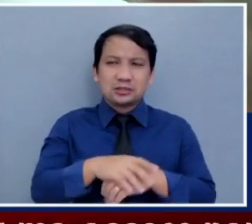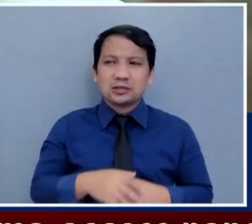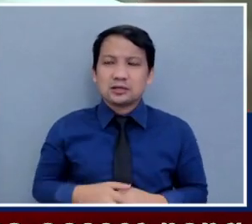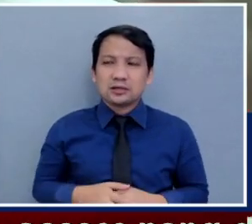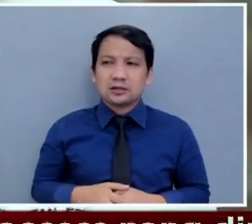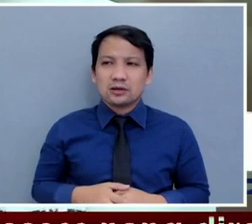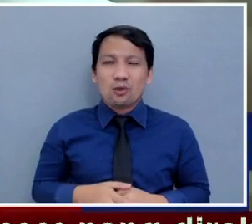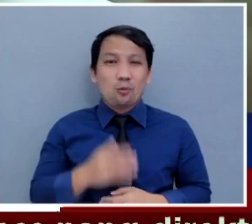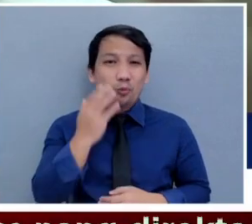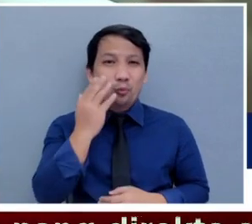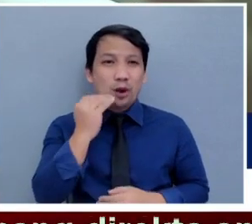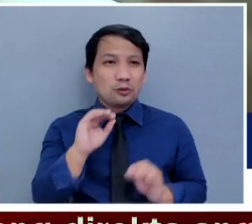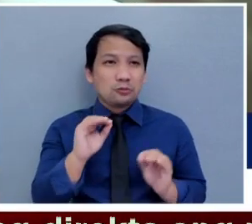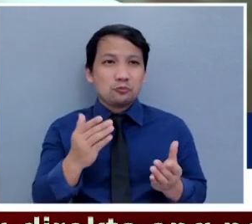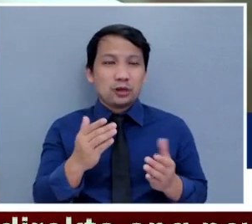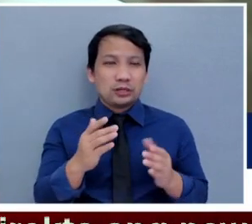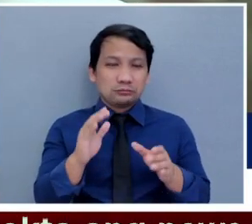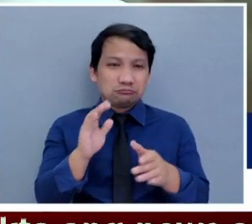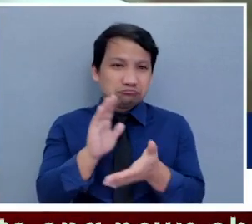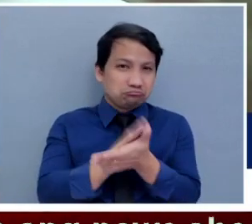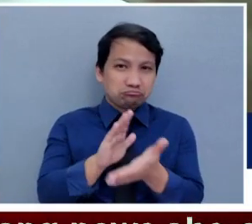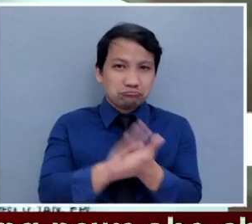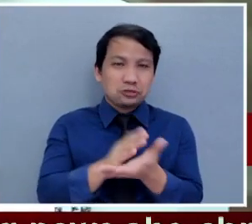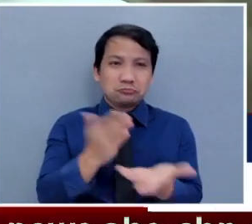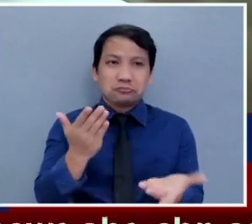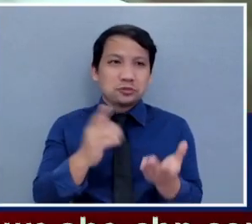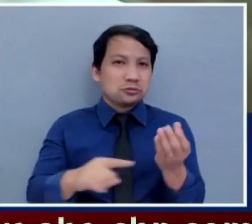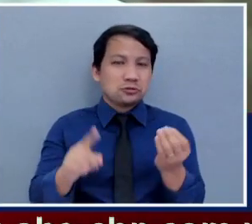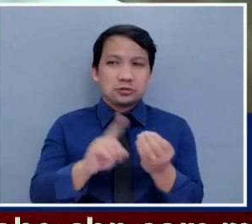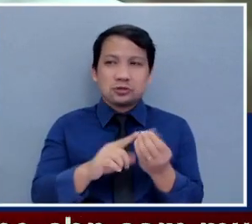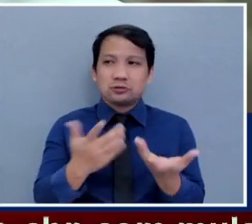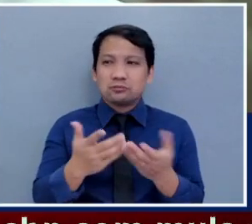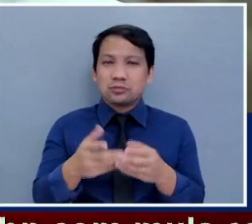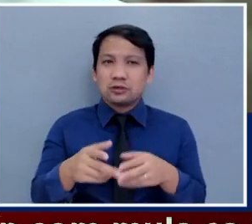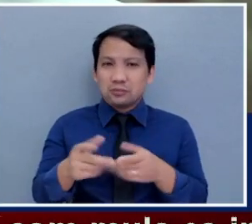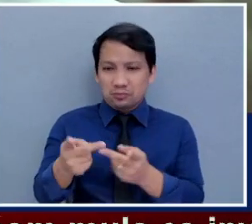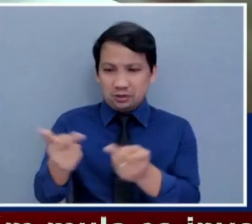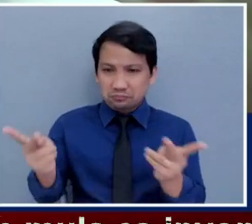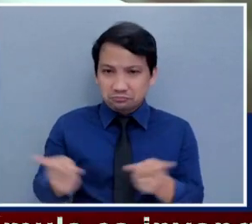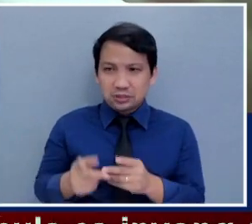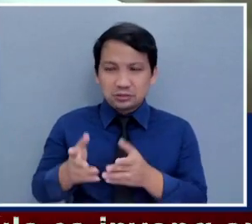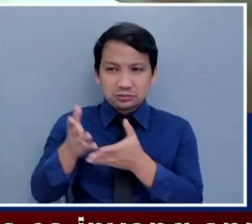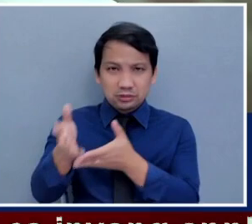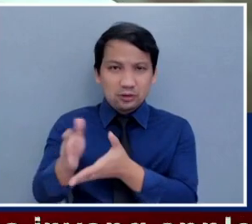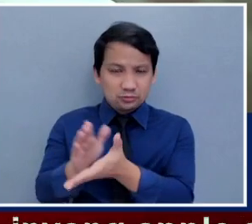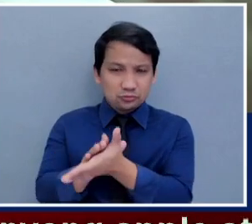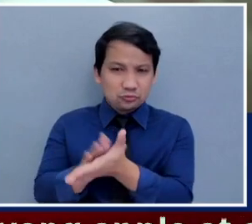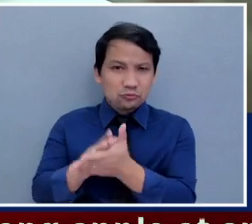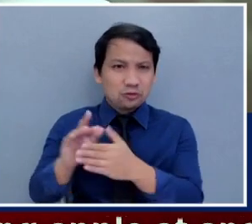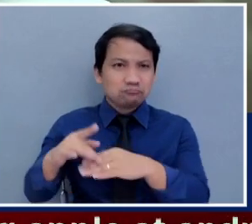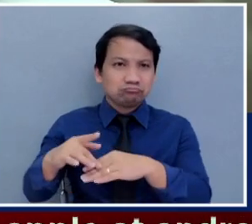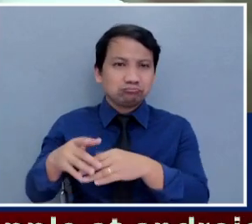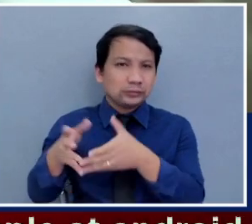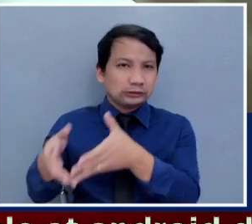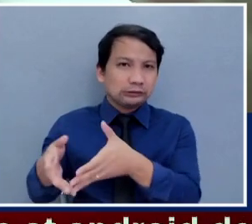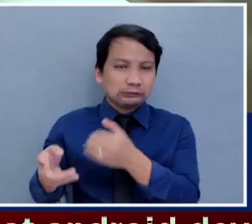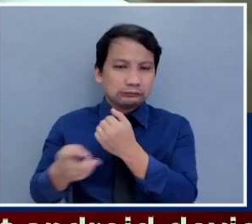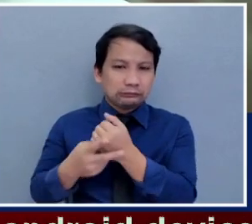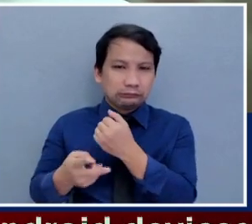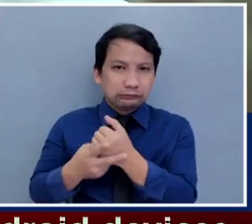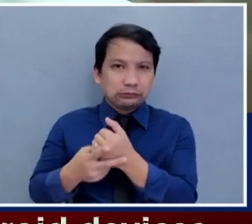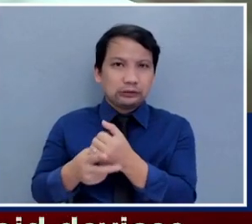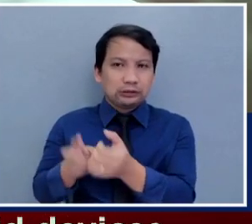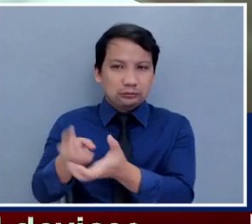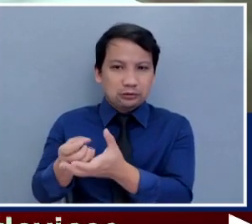Dahil nga walang pasok, siguro meron din po mga breeding places doon na sa school na hindi na-address.